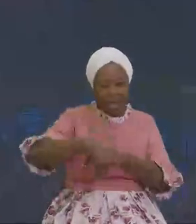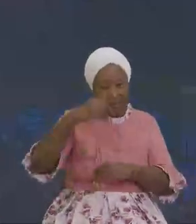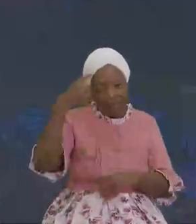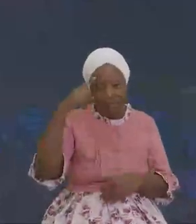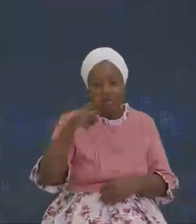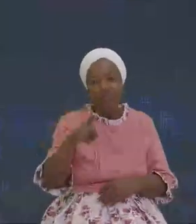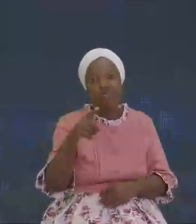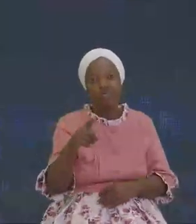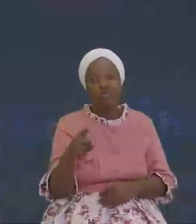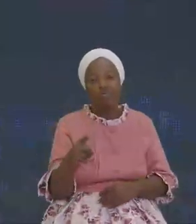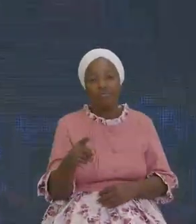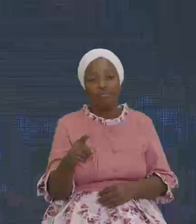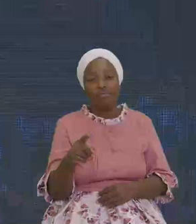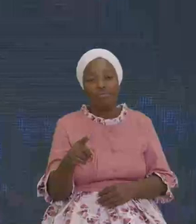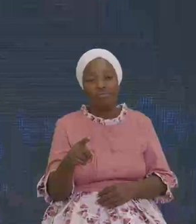toi.